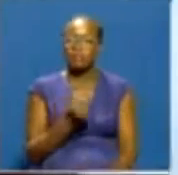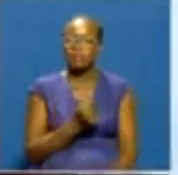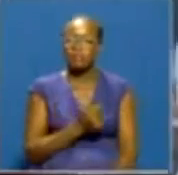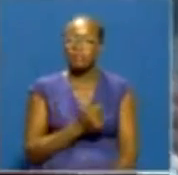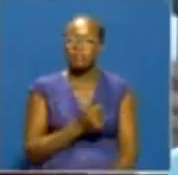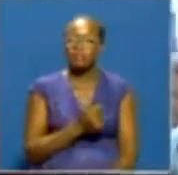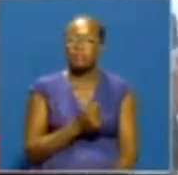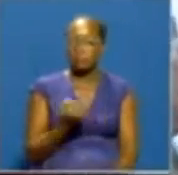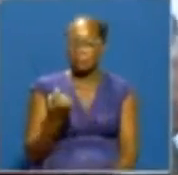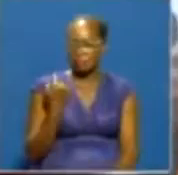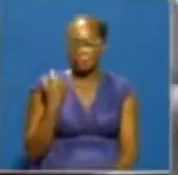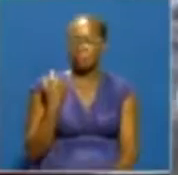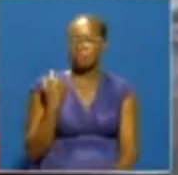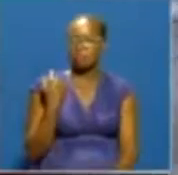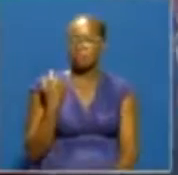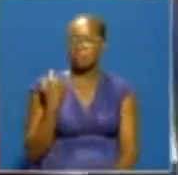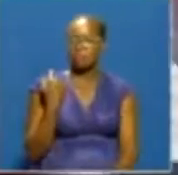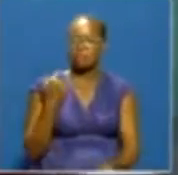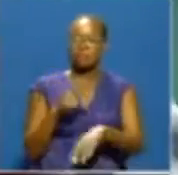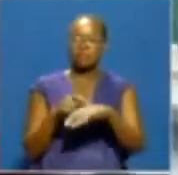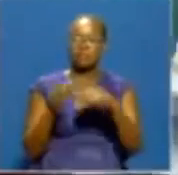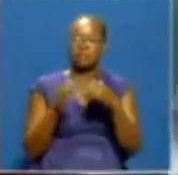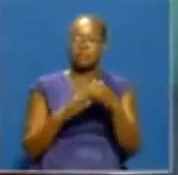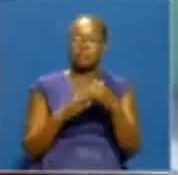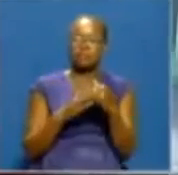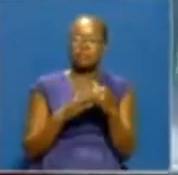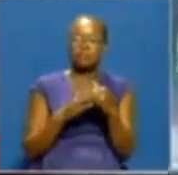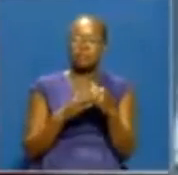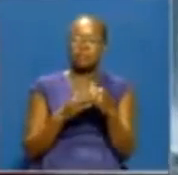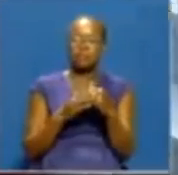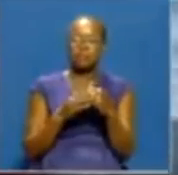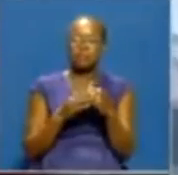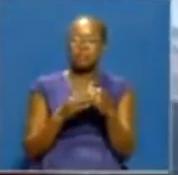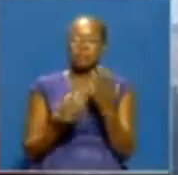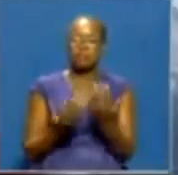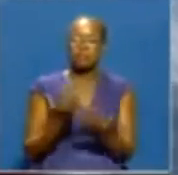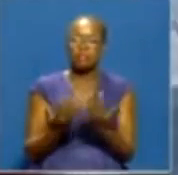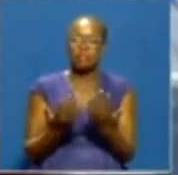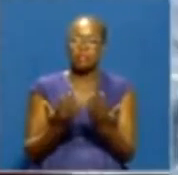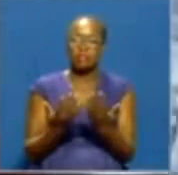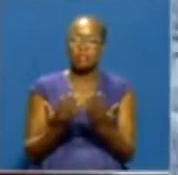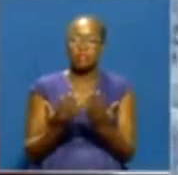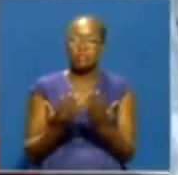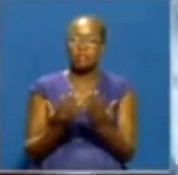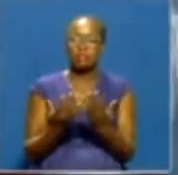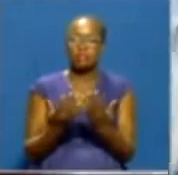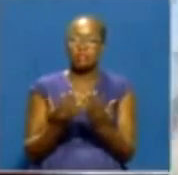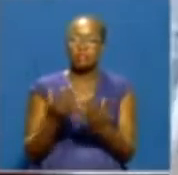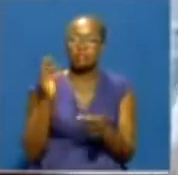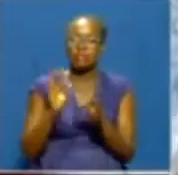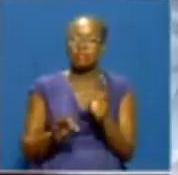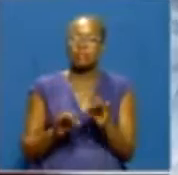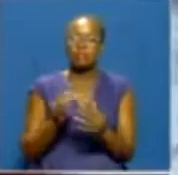kuanzia jana usiku mwendo wa saa 3 hivi usiku moto huu uliweza kuteketeza vibanda vingi vilivyokuwa